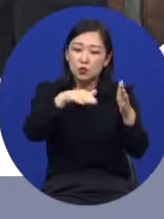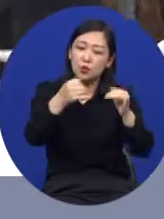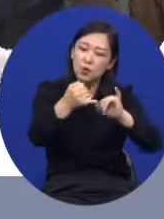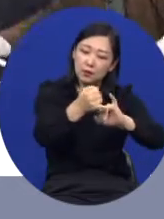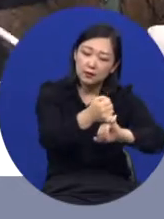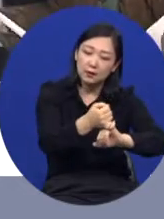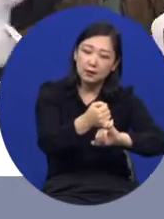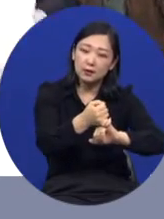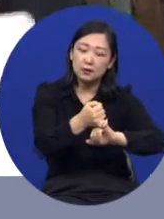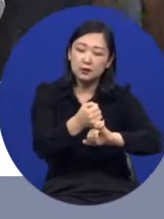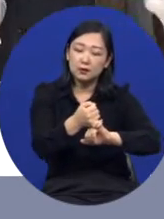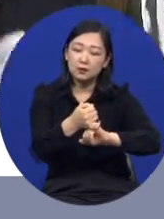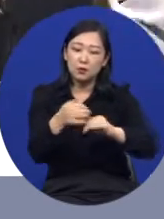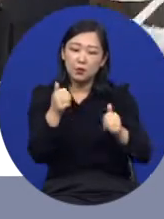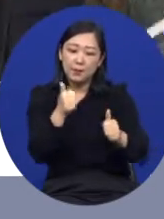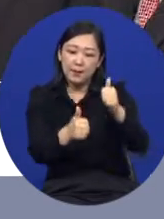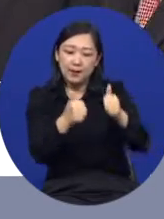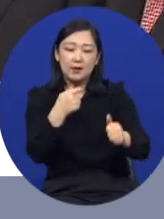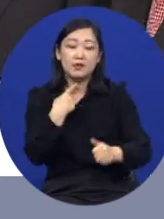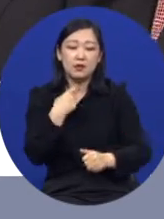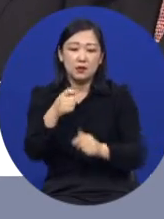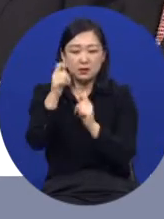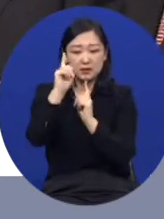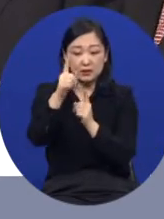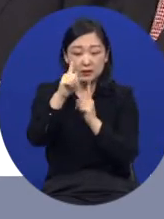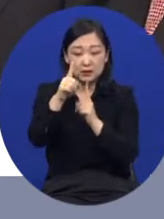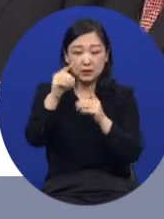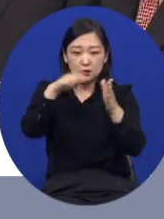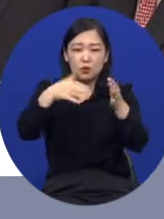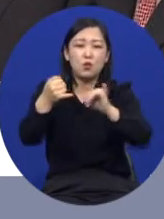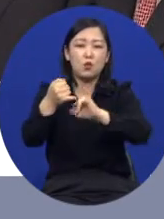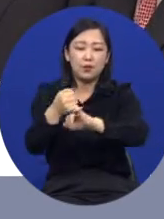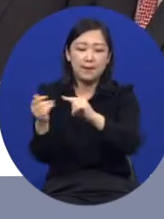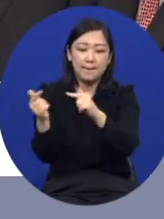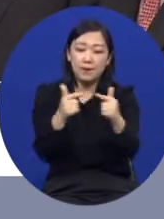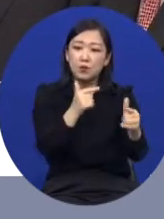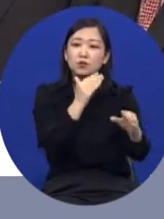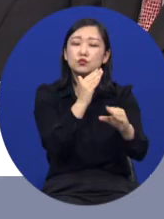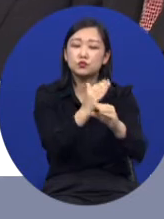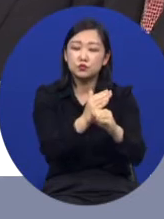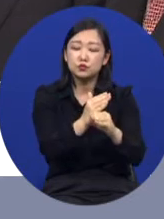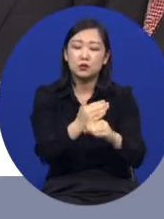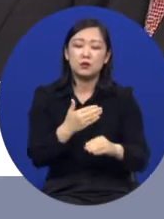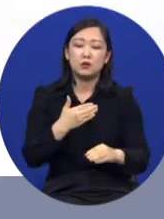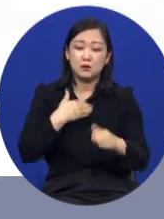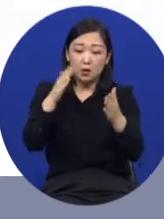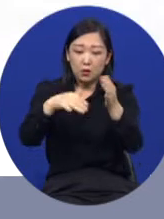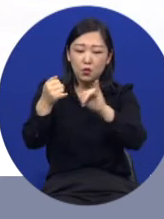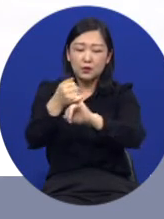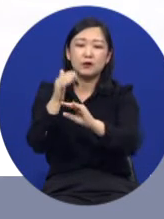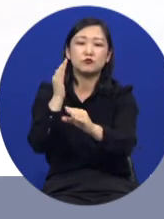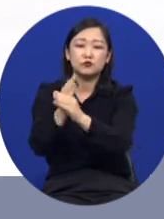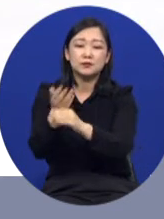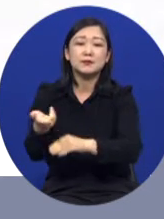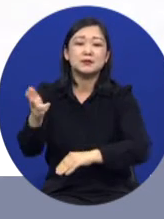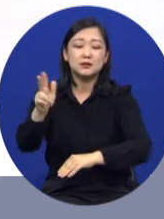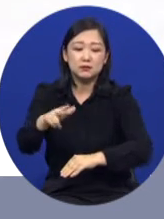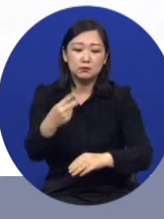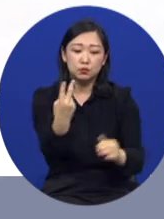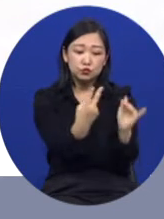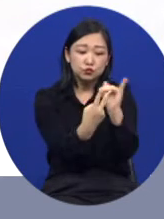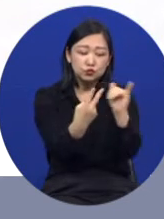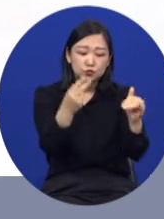뭐 저하고 같이 맞붙었던 이성문 후보의 공약, 이런 공약들 중에서 제 공약 중심으로 하되 그분들